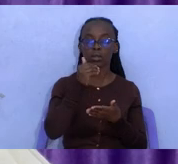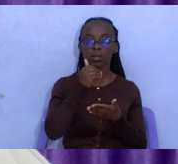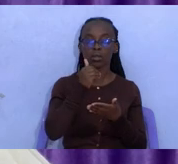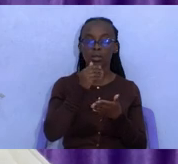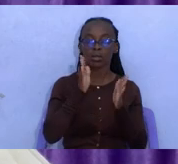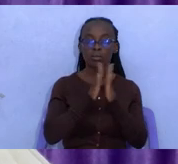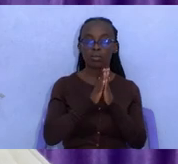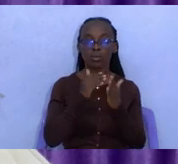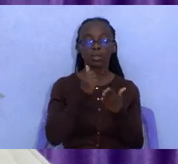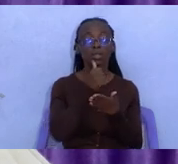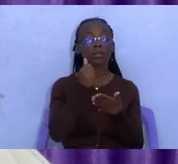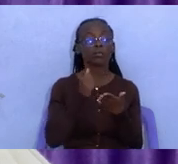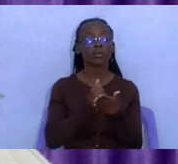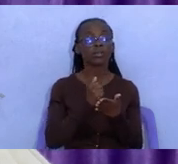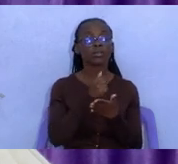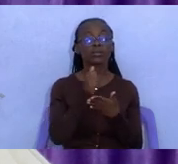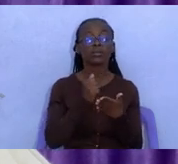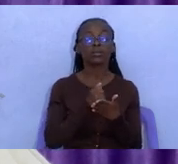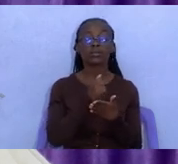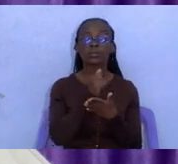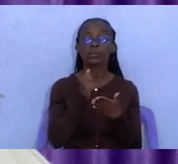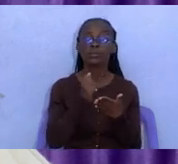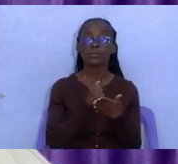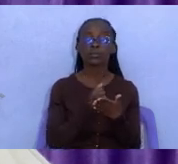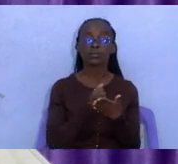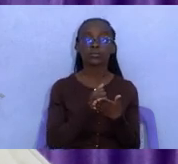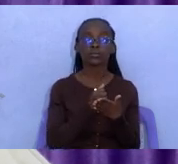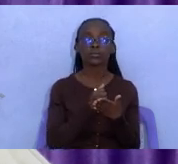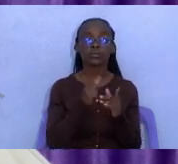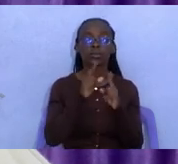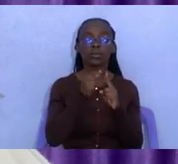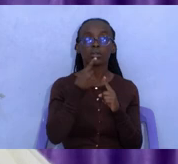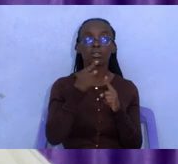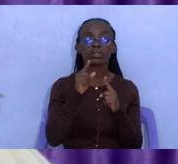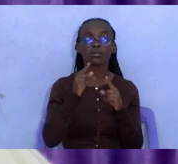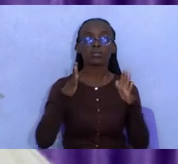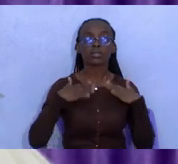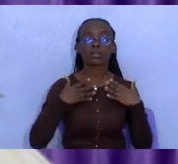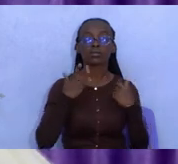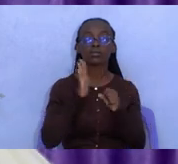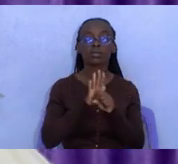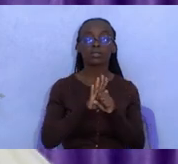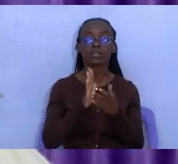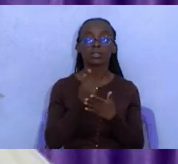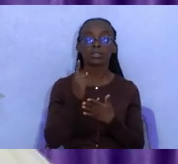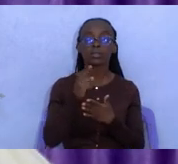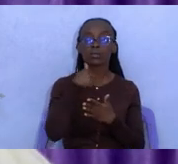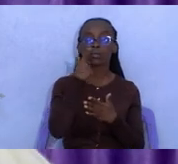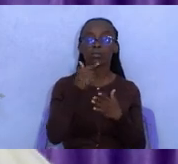tunashukuru. Amen. Amen. Amen. Hallelujah. Maandiko inasema ni furaha sana kwa mtu mmoja mwenye